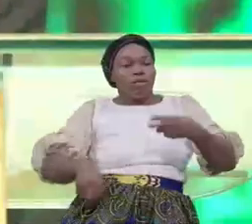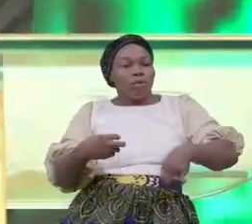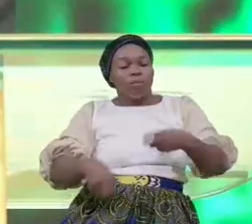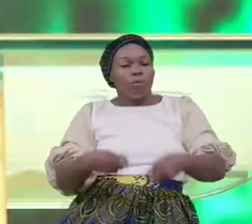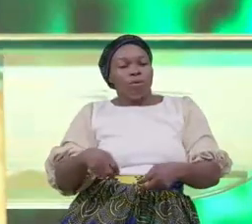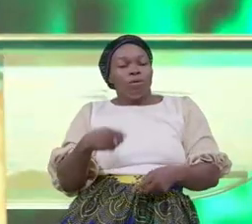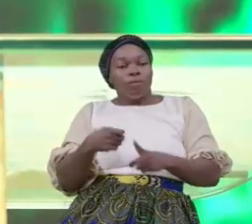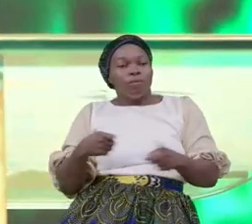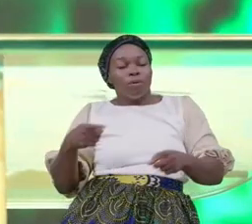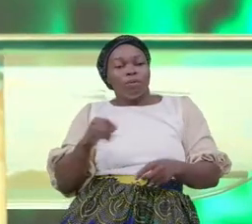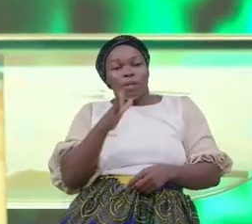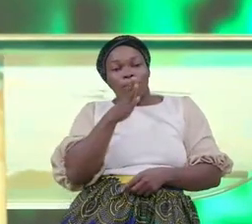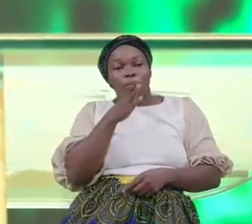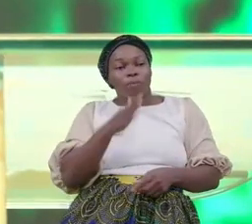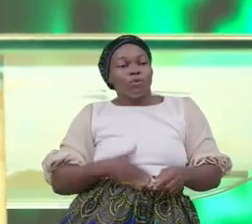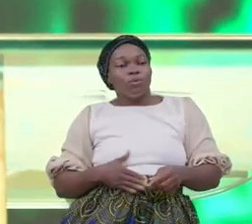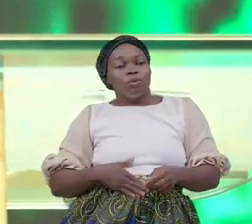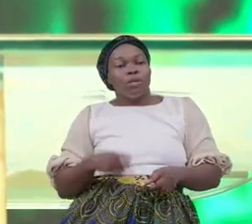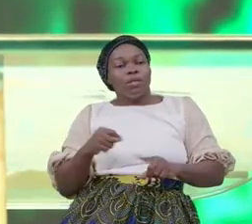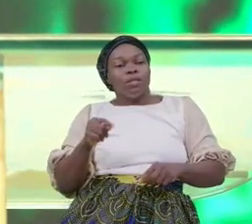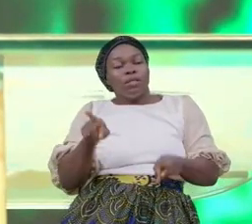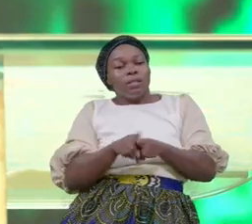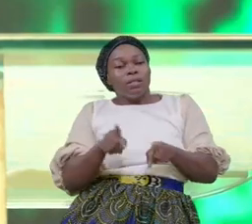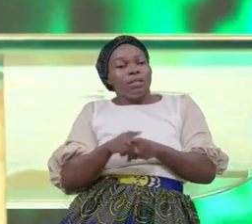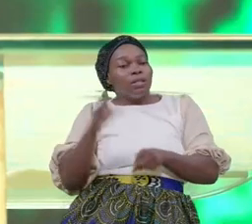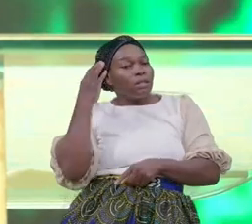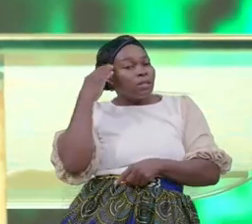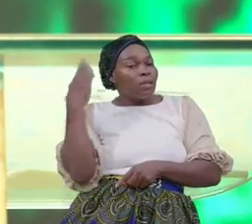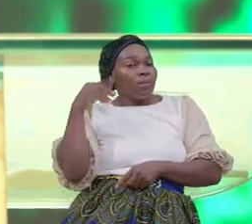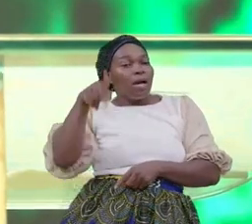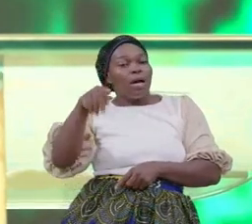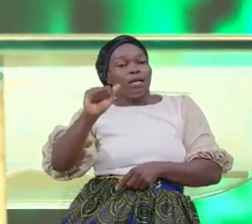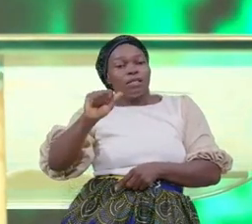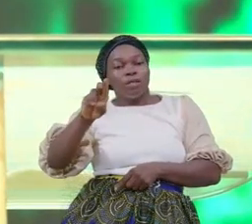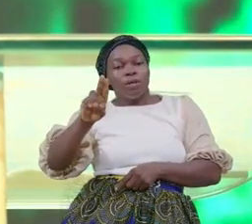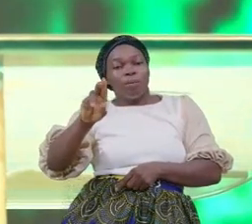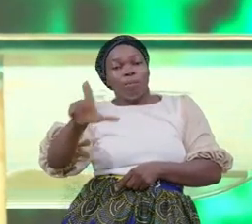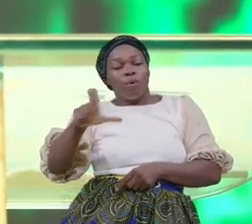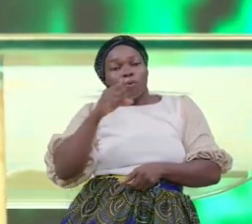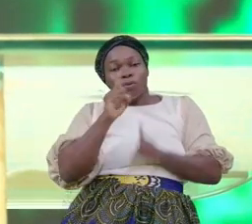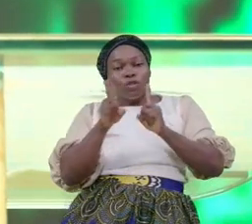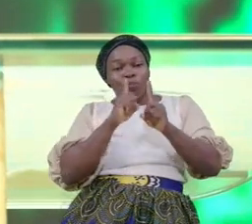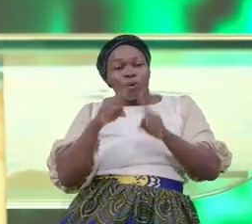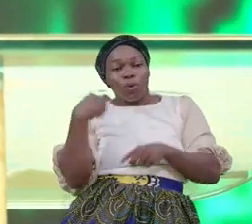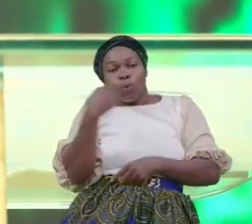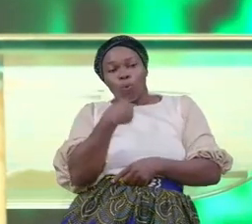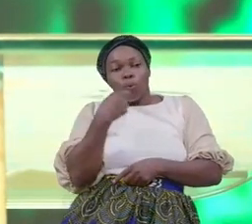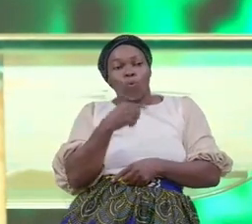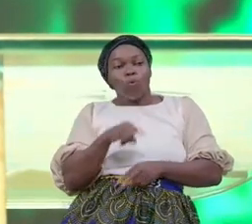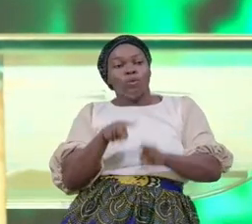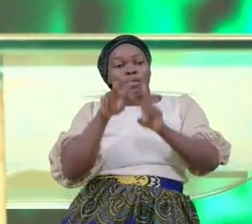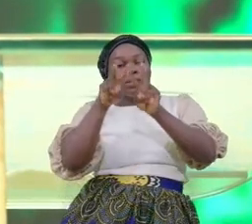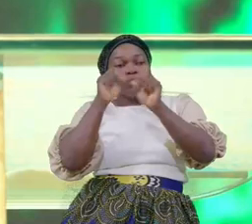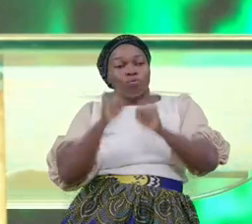Il écoutait parler Paul comme vous écoutez ce soir, et Paul fixant les regards sur lui, voyant qu'il avait la foi